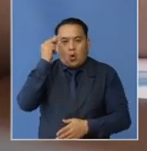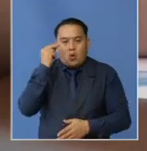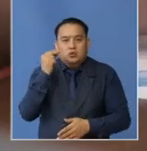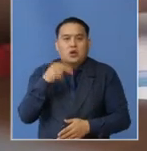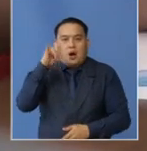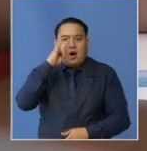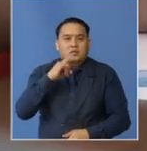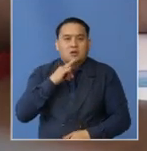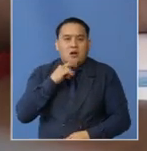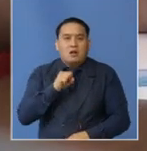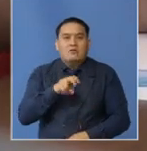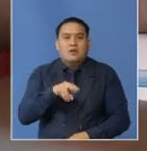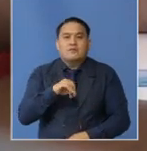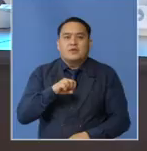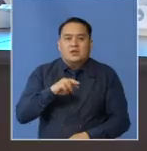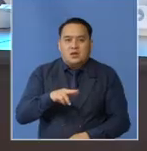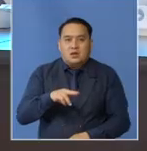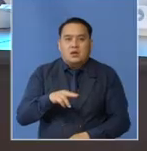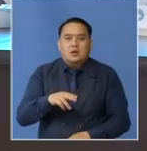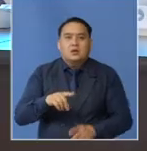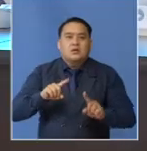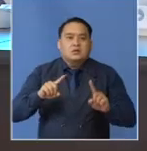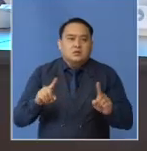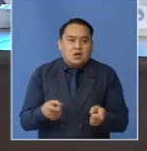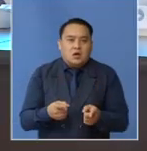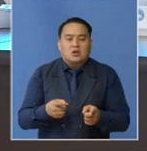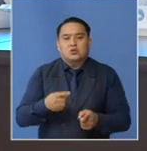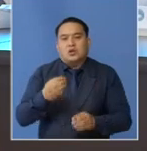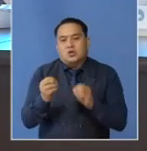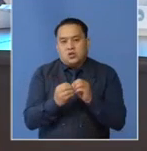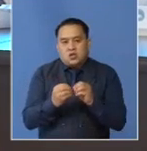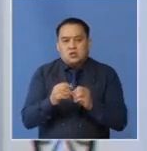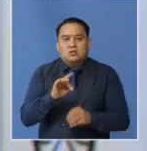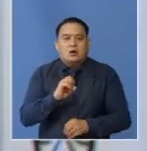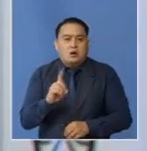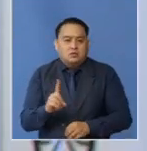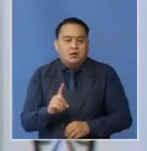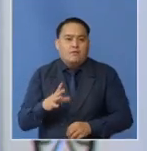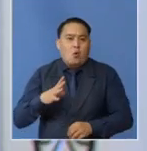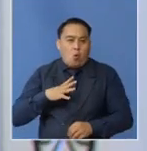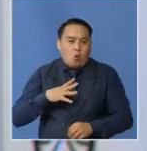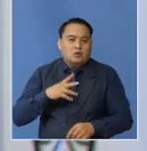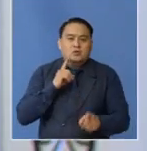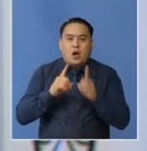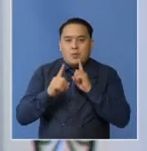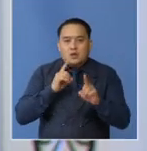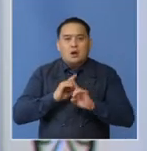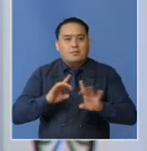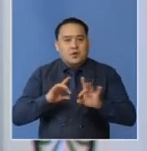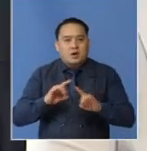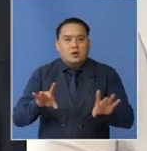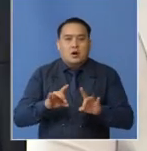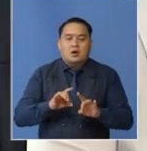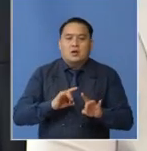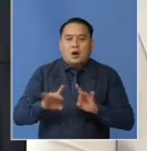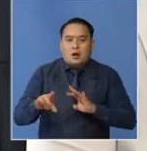букв в казахском алфавите. Отныне их станет на 10 меньше. Как отметили организаторы, подобные семинары проводятся с